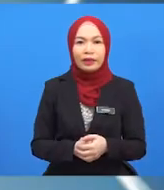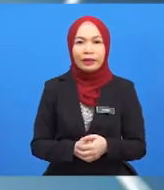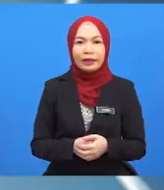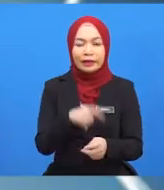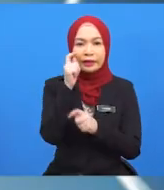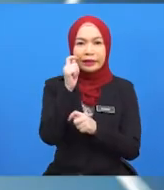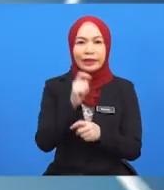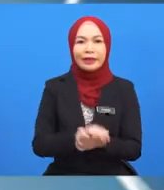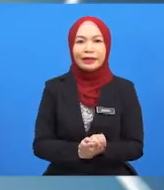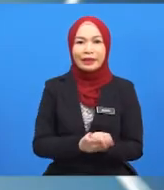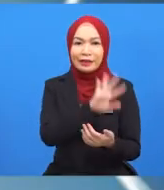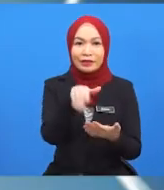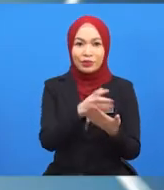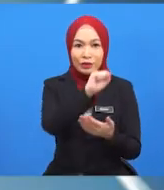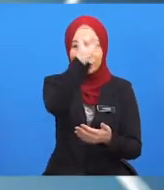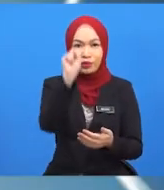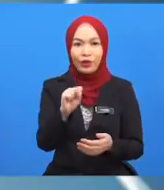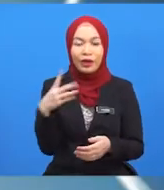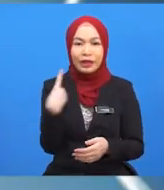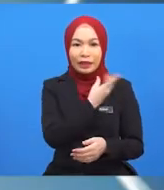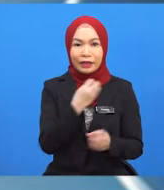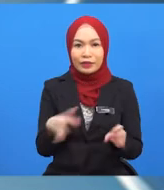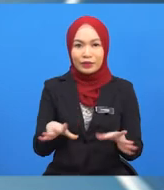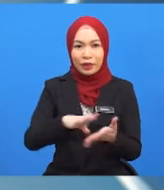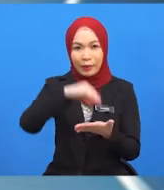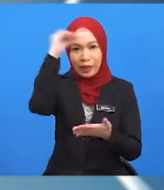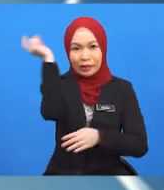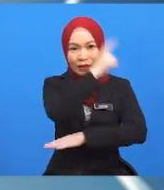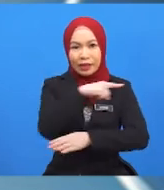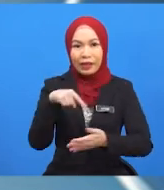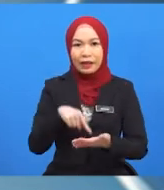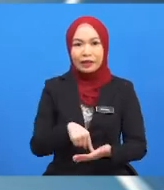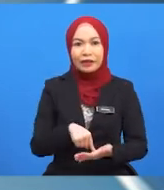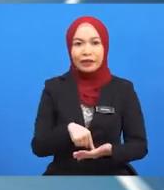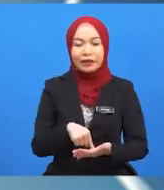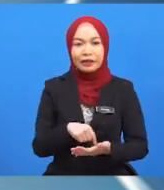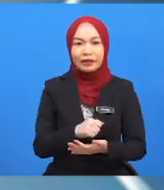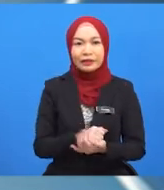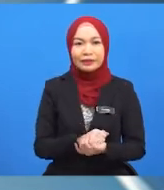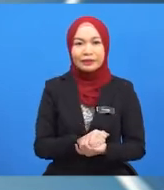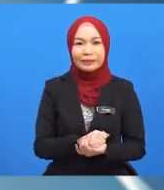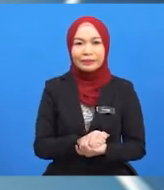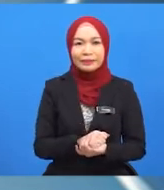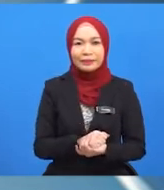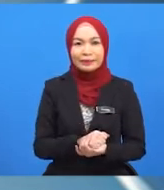Faham ya murid-murid? Semua soalan yang kita telah pelajari dan bincangkan pada hari ini.